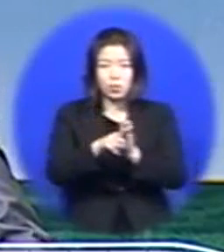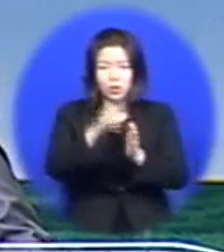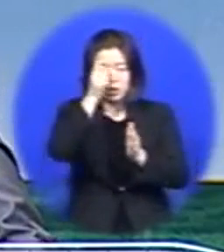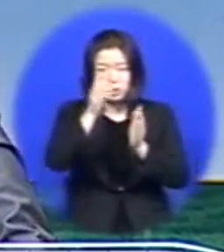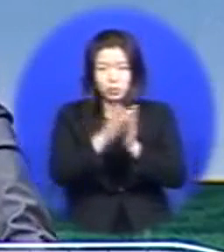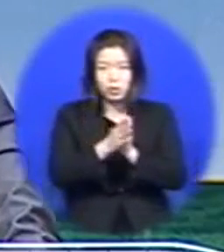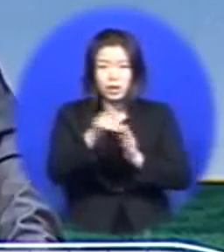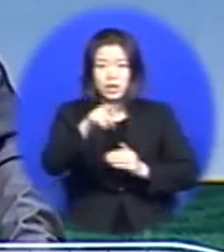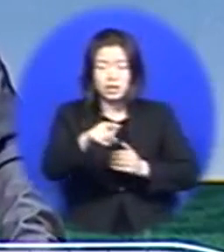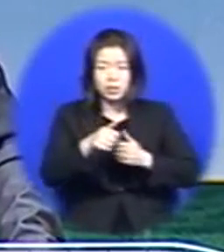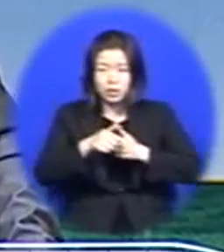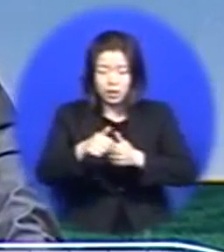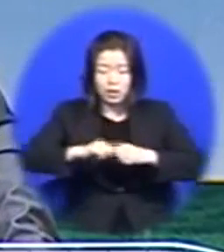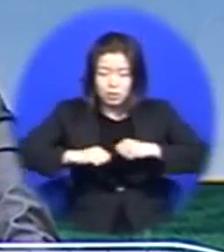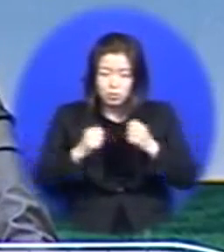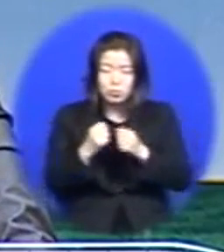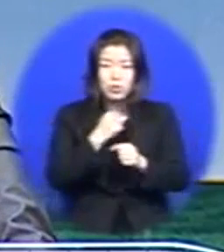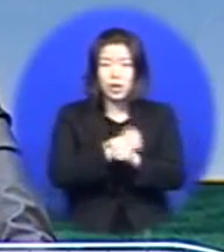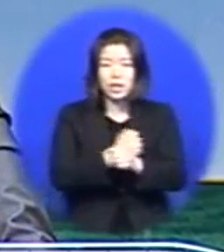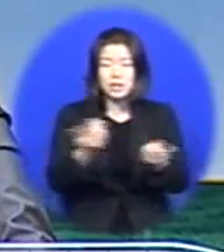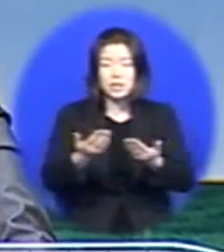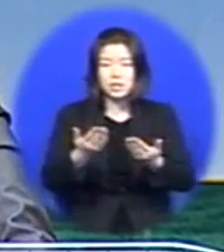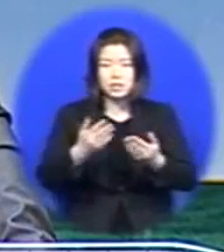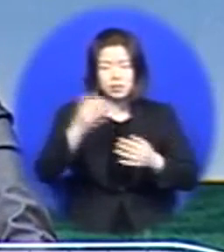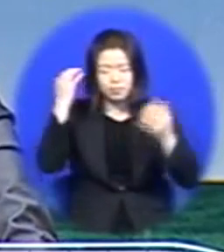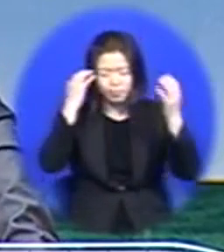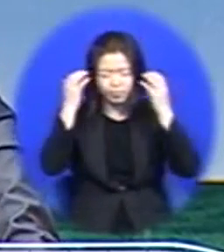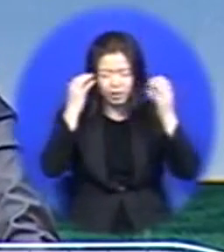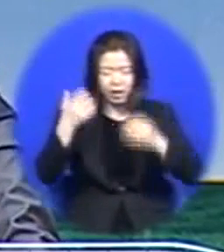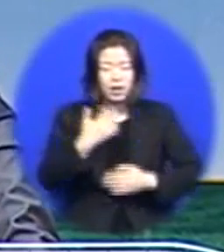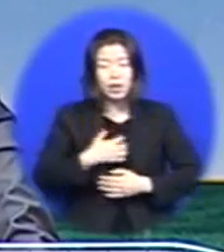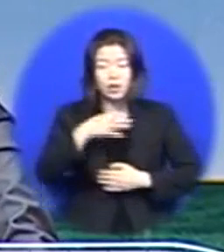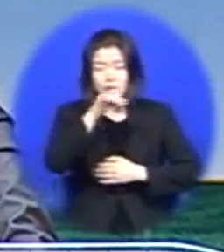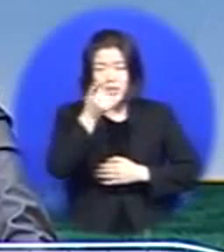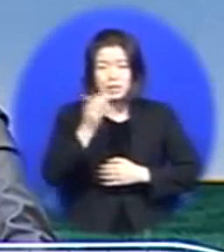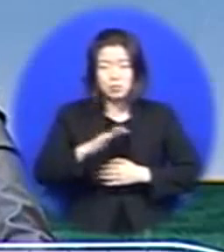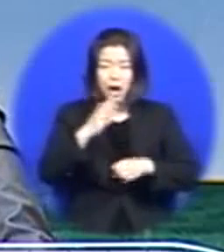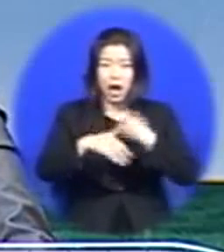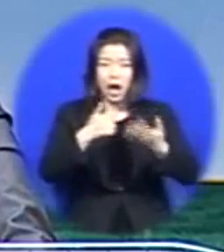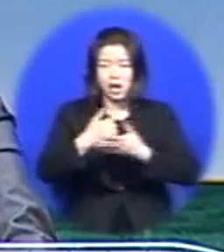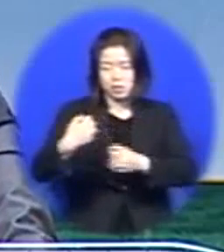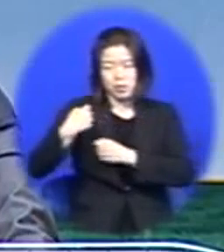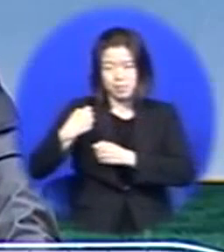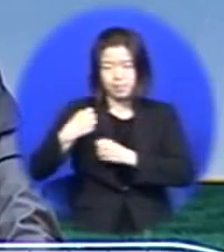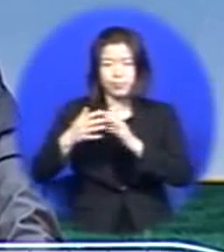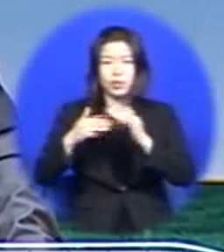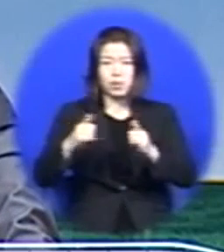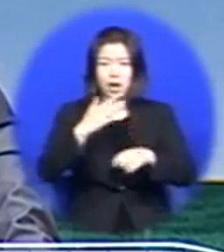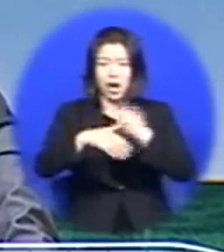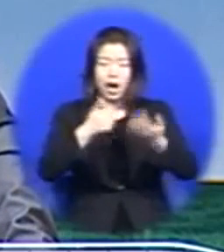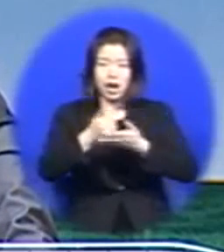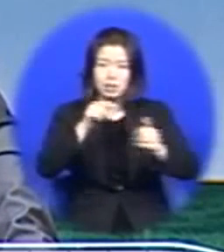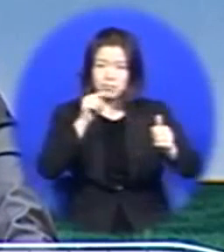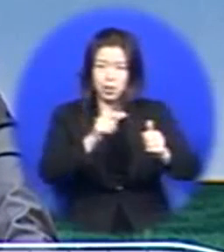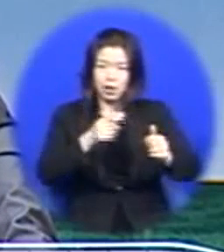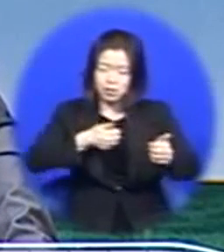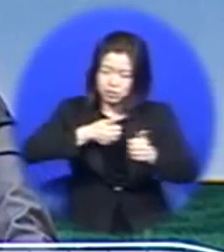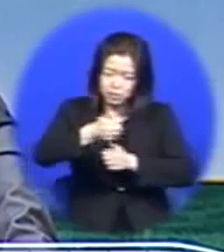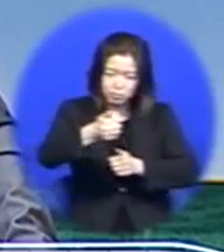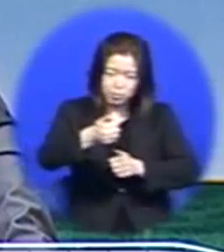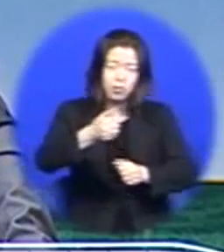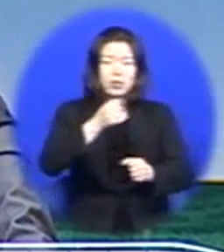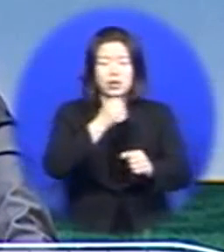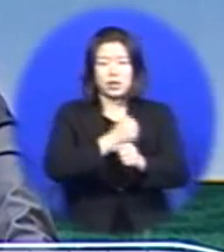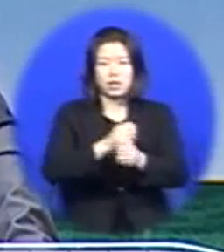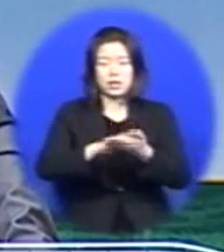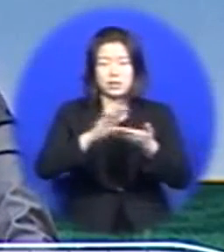순종하는 것은 고통이 따르는 일이지만 저는 하나님의 군병으로 하나님의 명령에 승복하겠습니다.